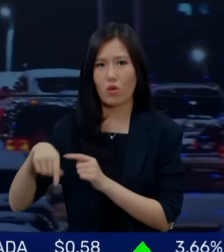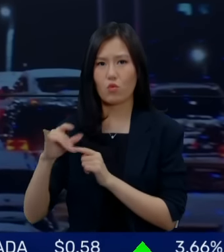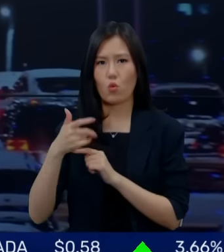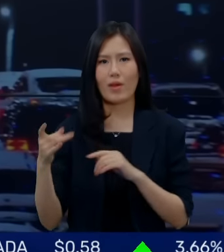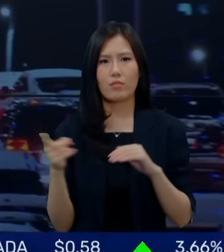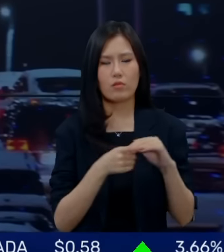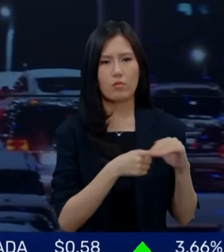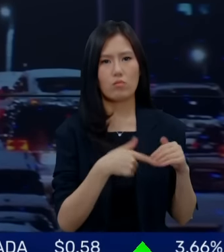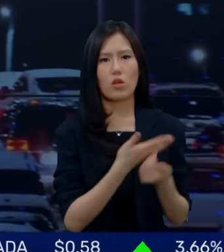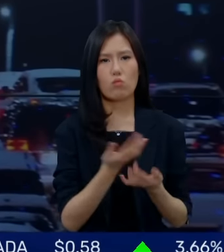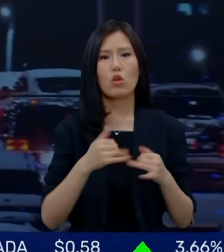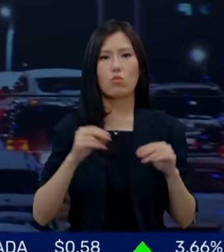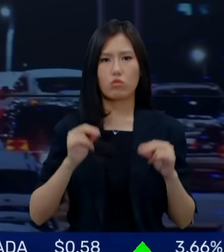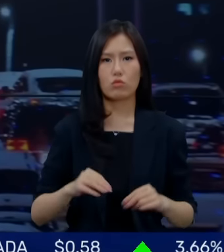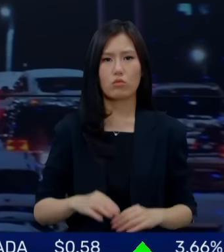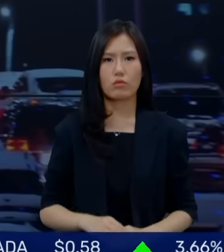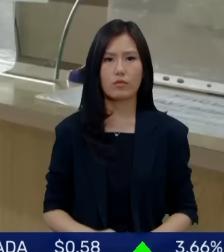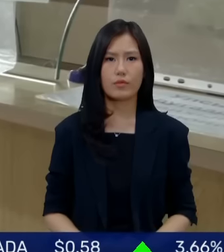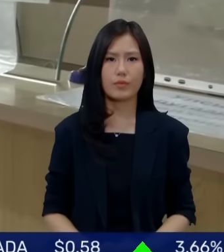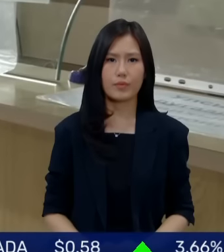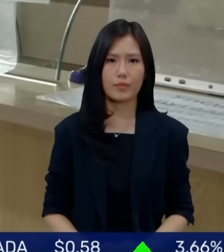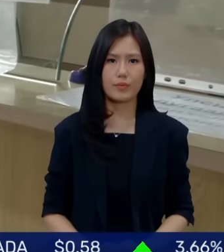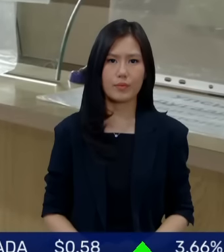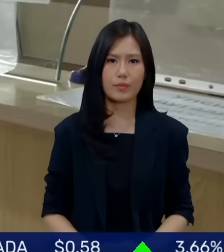үзэж байна лээ.